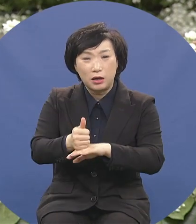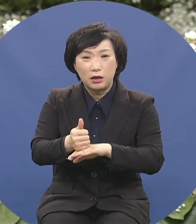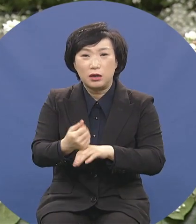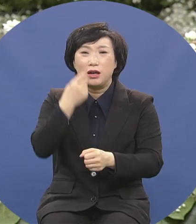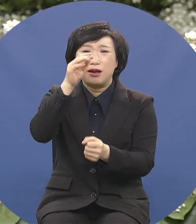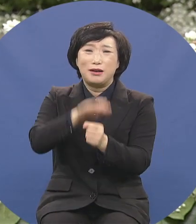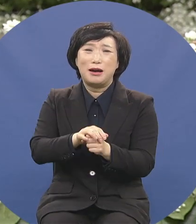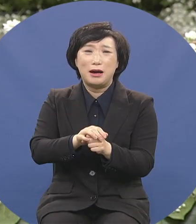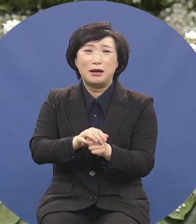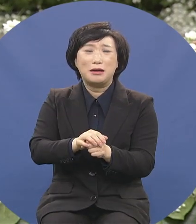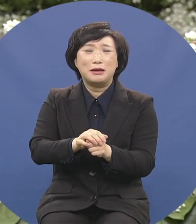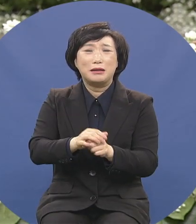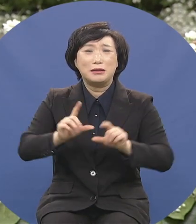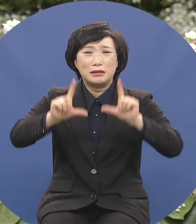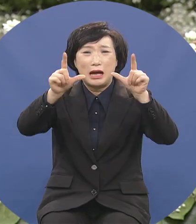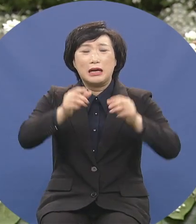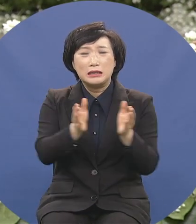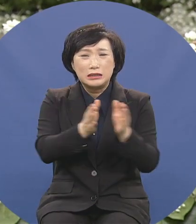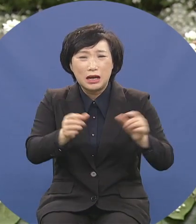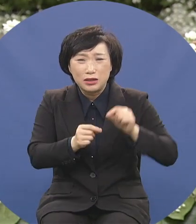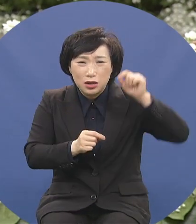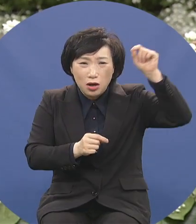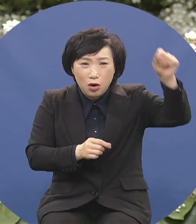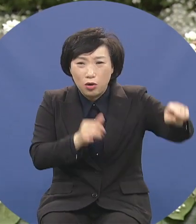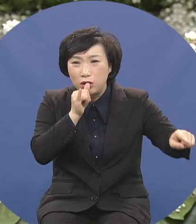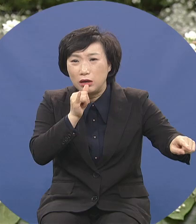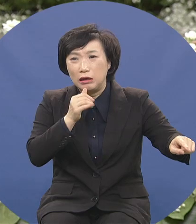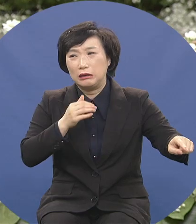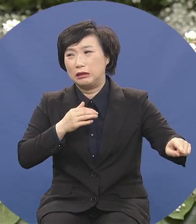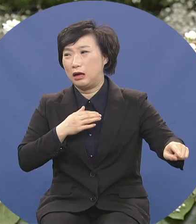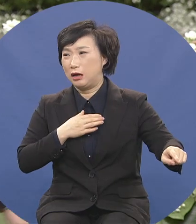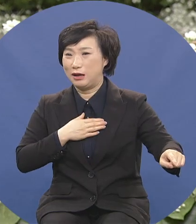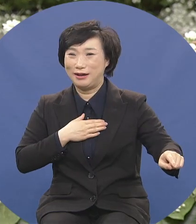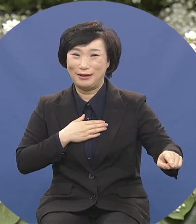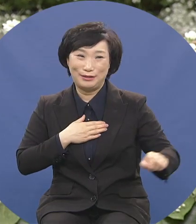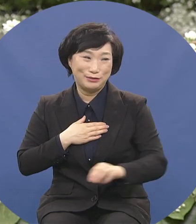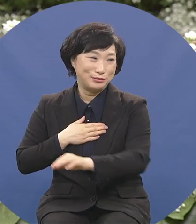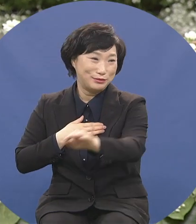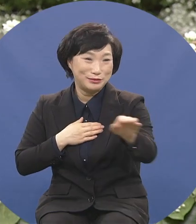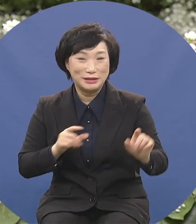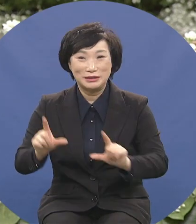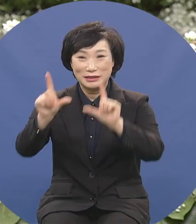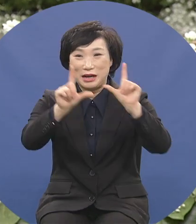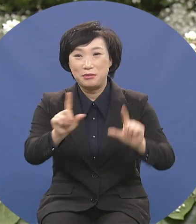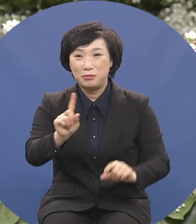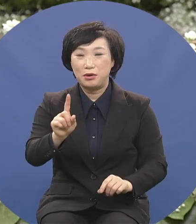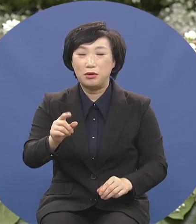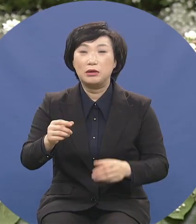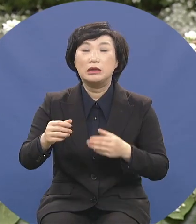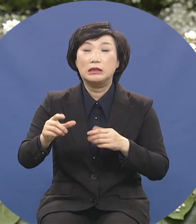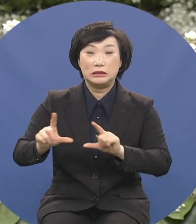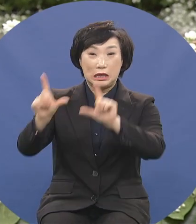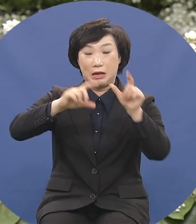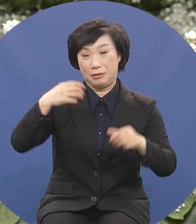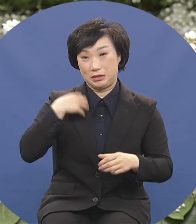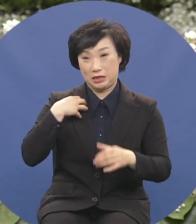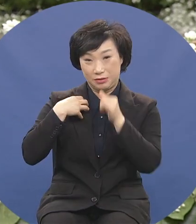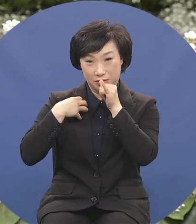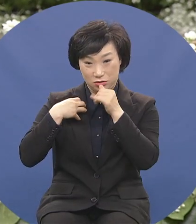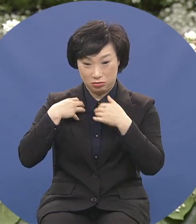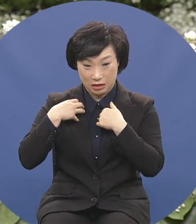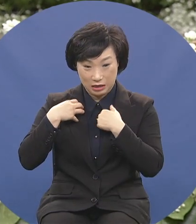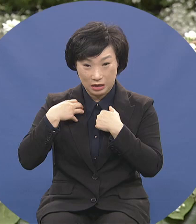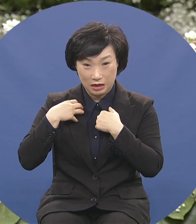영원히 시작된다라고 생각할 때 우리의 삶은 삶에 대한 책임을